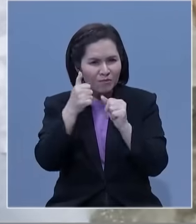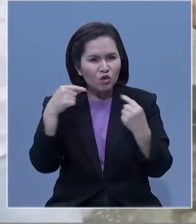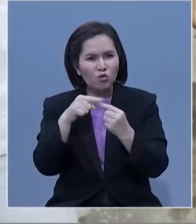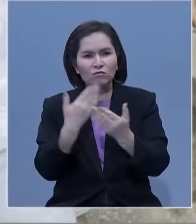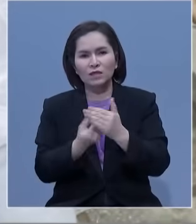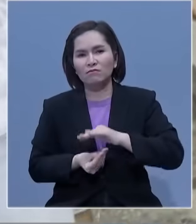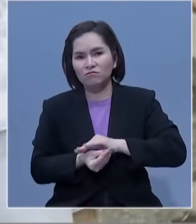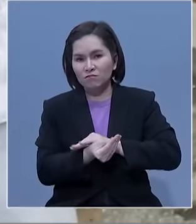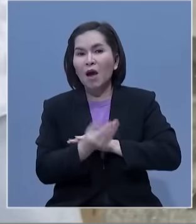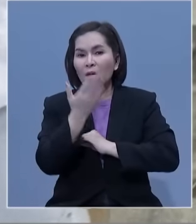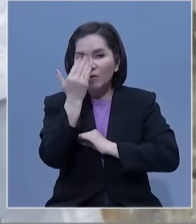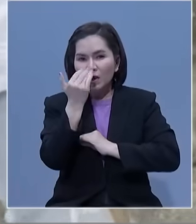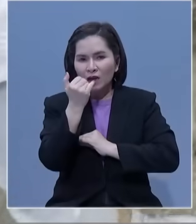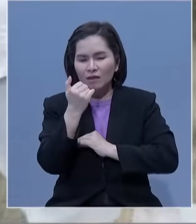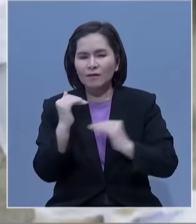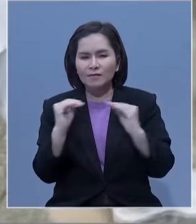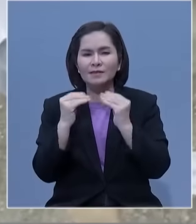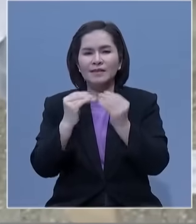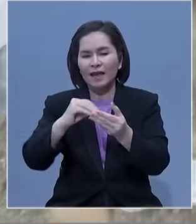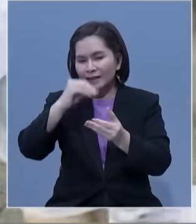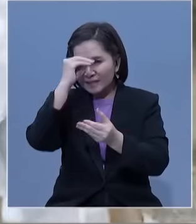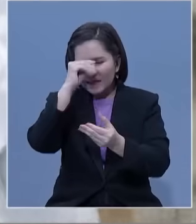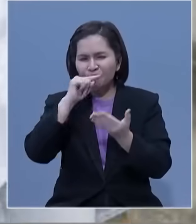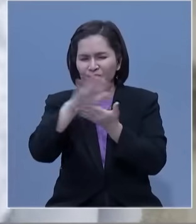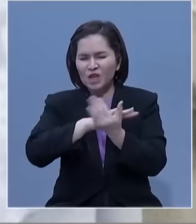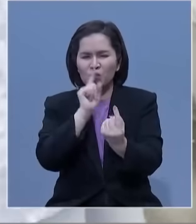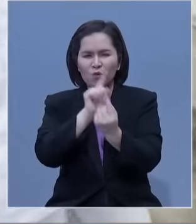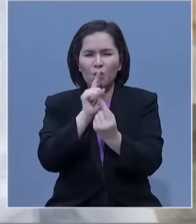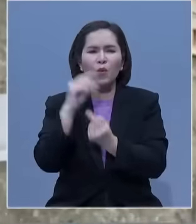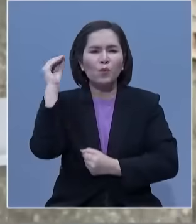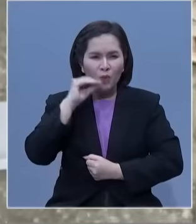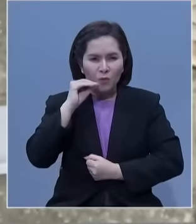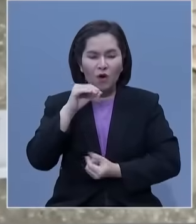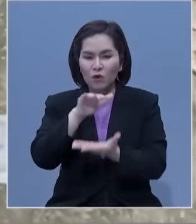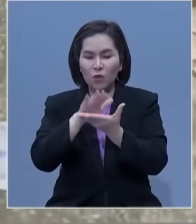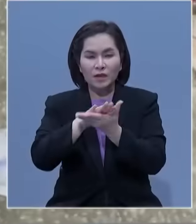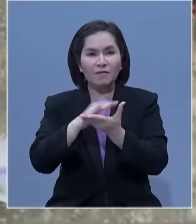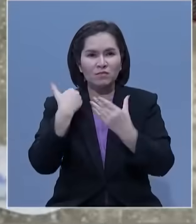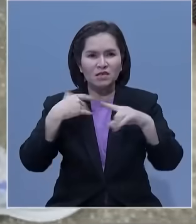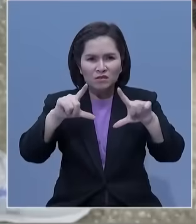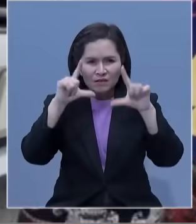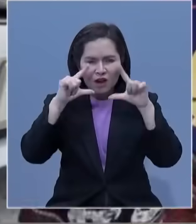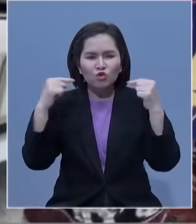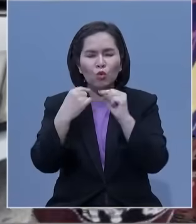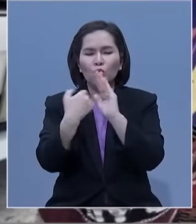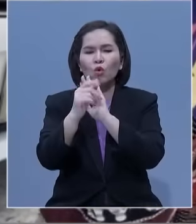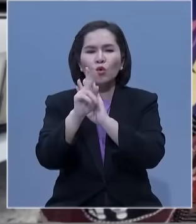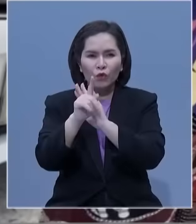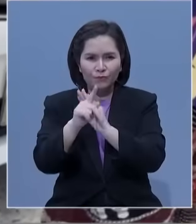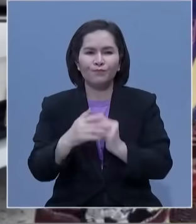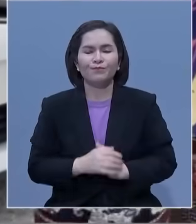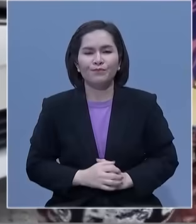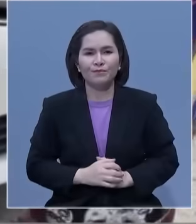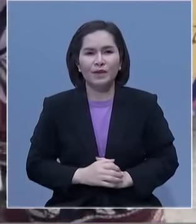ค่าแปะเจี๊ยะไหมคะบ้านเรามีมาพอสมควรแล้วนะ ใช่ นี่โรงเรียนดังที่จังหวัดขอนแก่นค่ะคุณผู้ชมเขาบอก